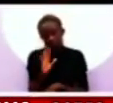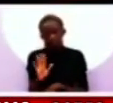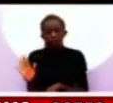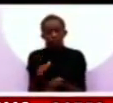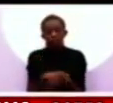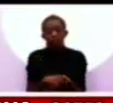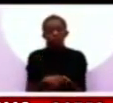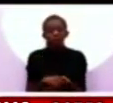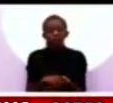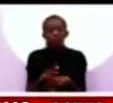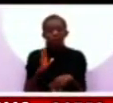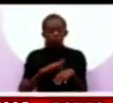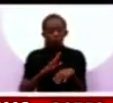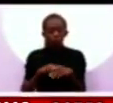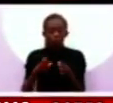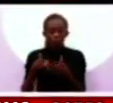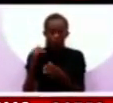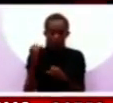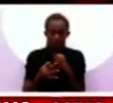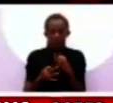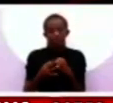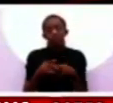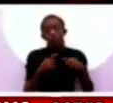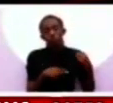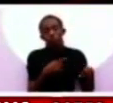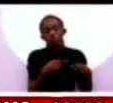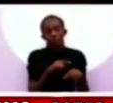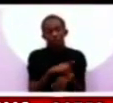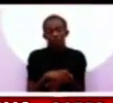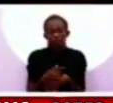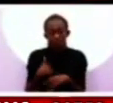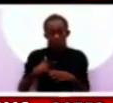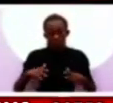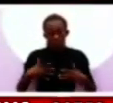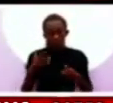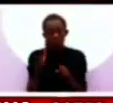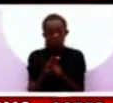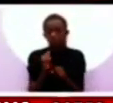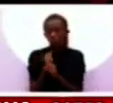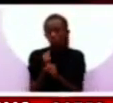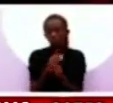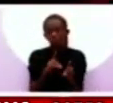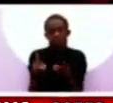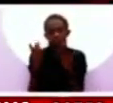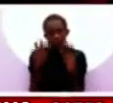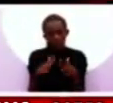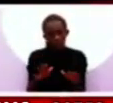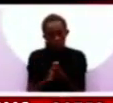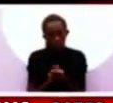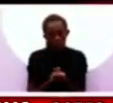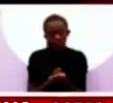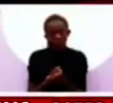vizu kufa hii mwisho ya hii tournament nimah kwa ile kazi mmef